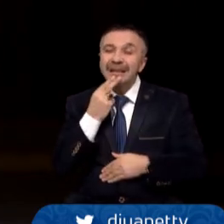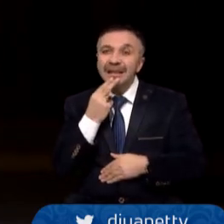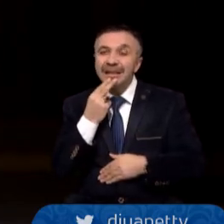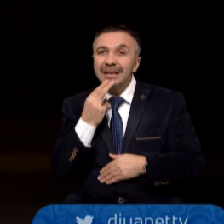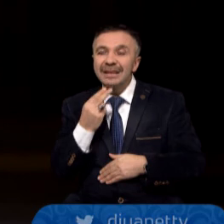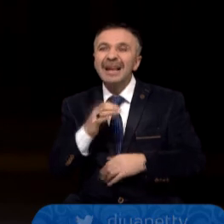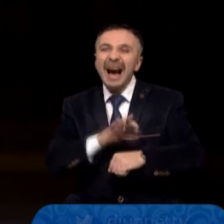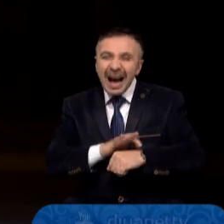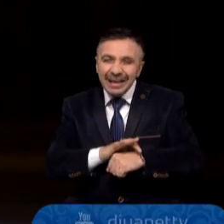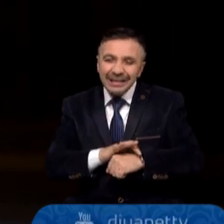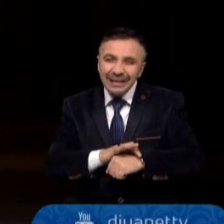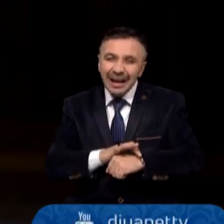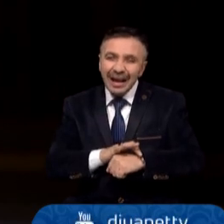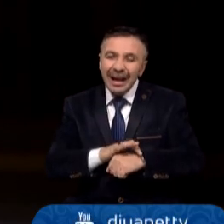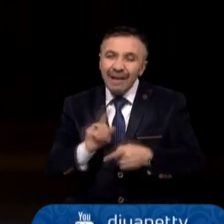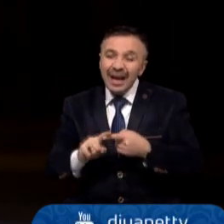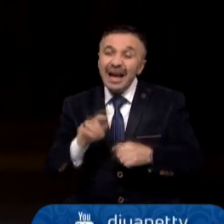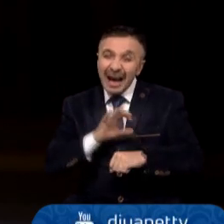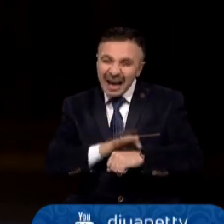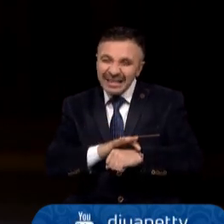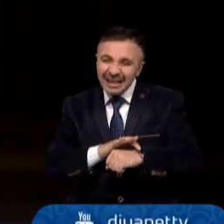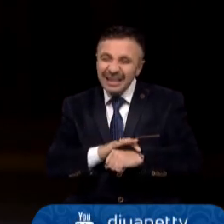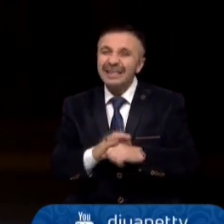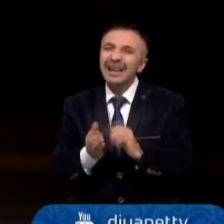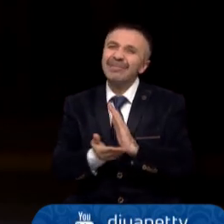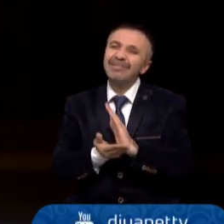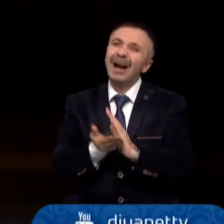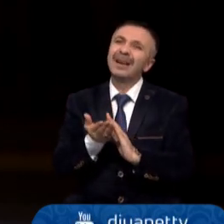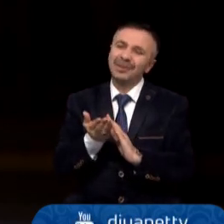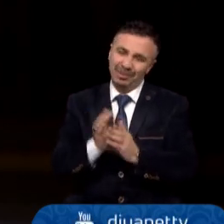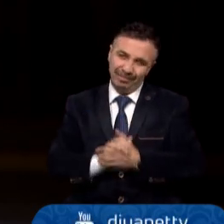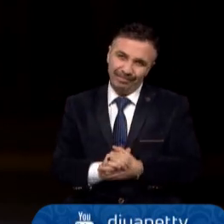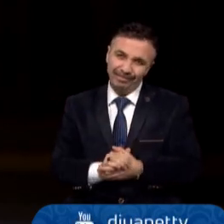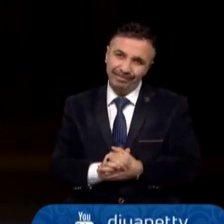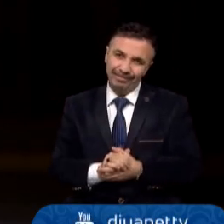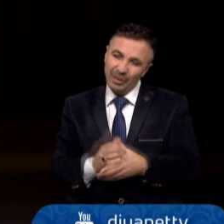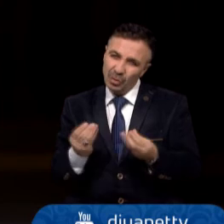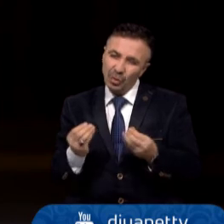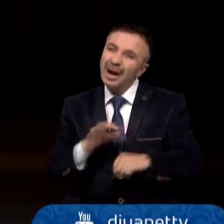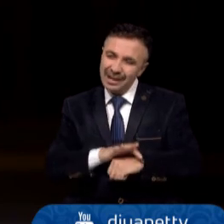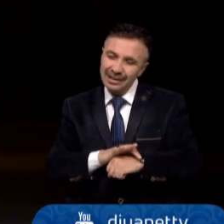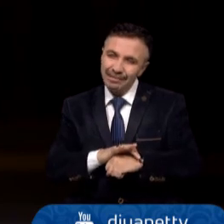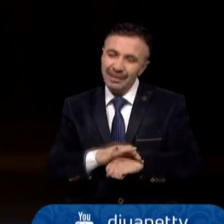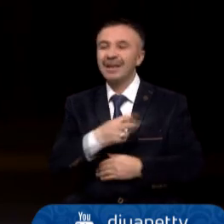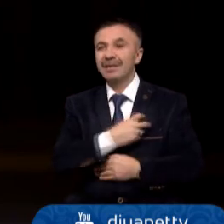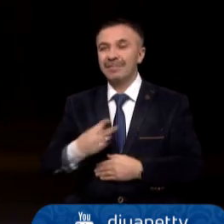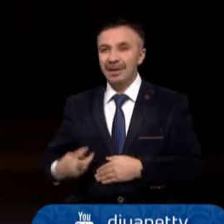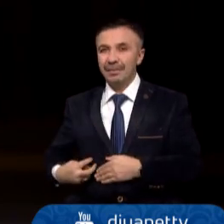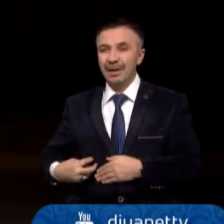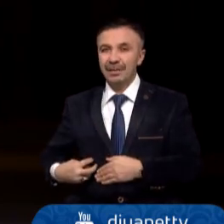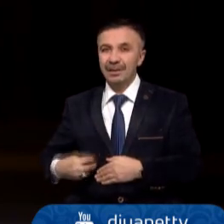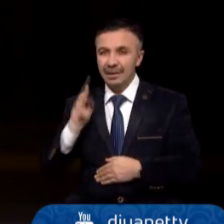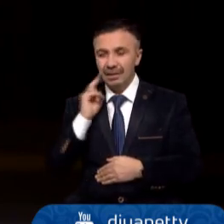şu anda kızımız rahatsız ve rahatsızlığı da ilerliyor bir